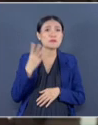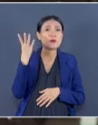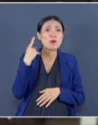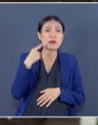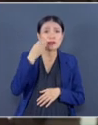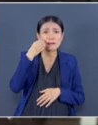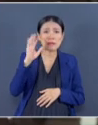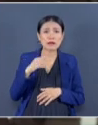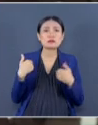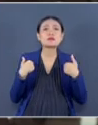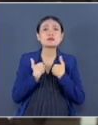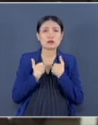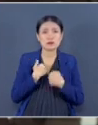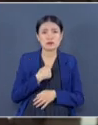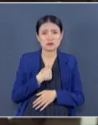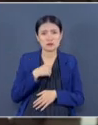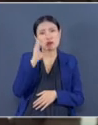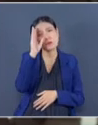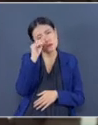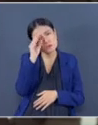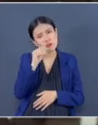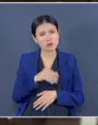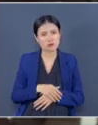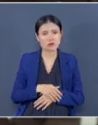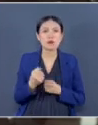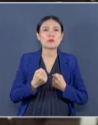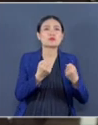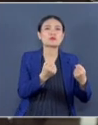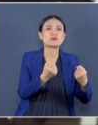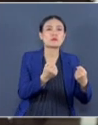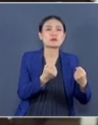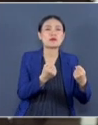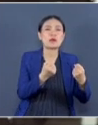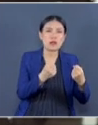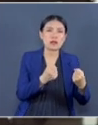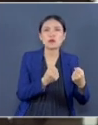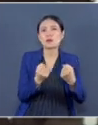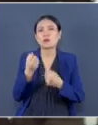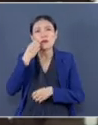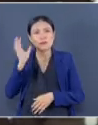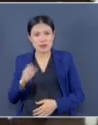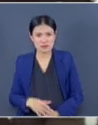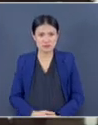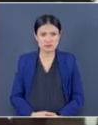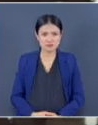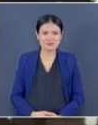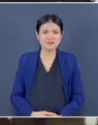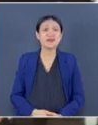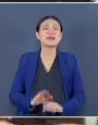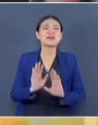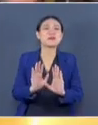อนเหนื่อยขับรถไปสำนักนั้นแล้วขับกลับมา พี่น่าจะงานเยอะนะพี่รณรง ค ์พักผ่อนบ้าง